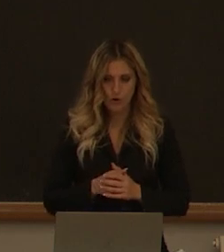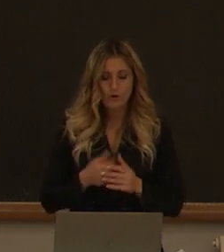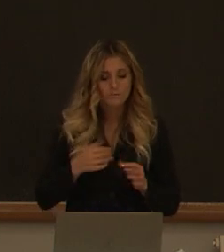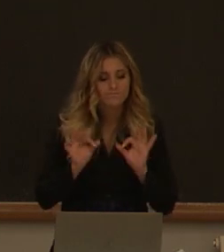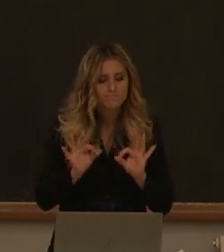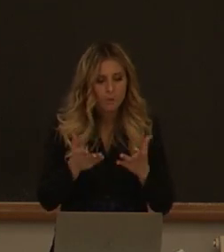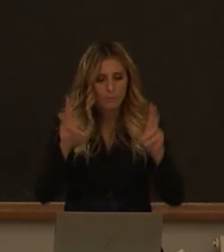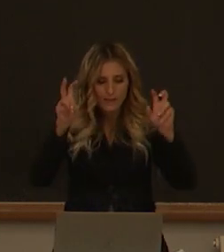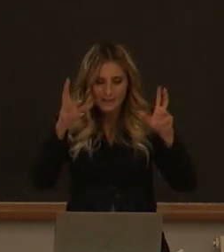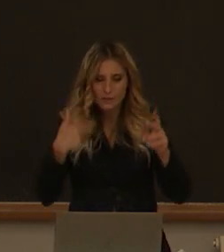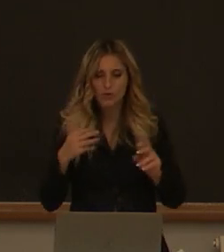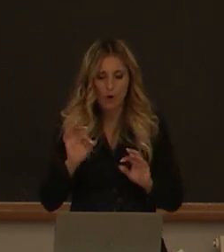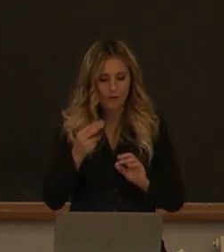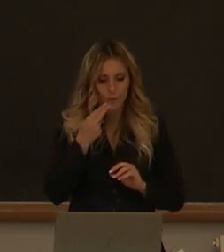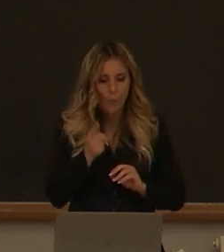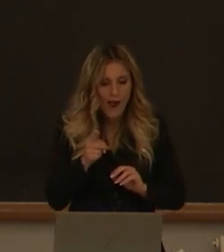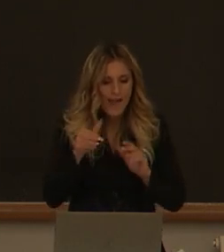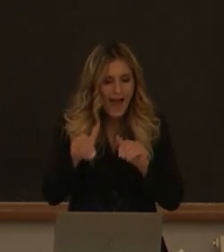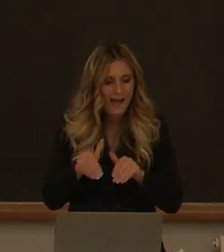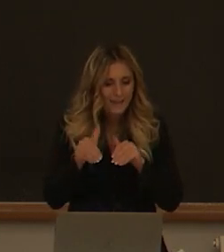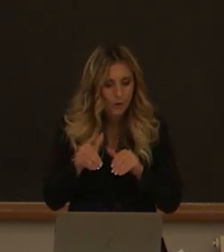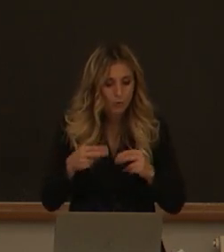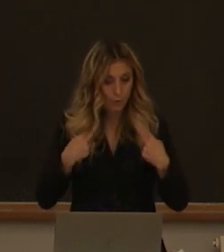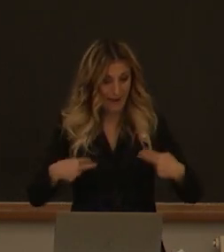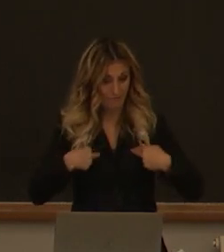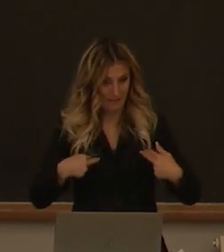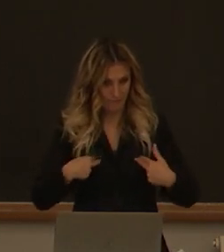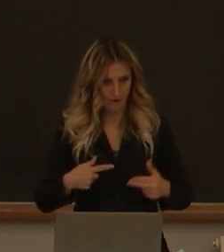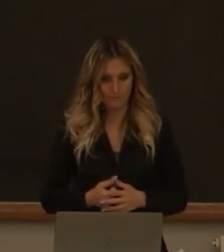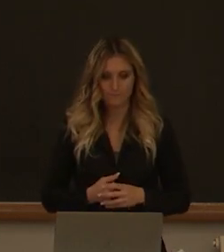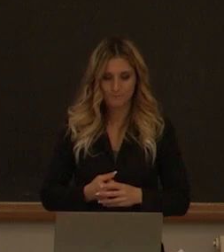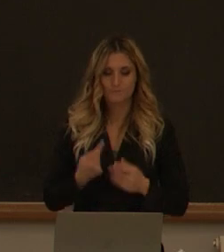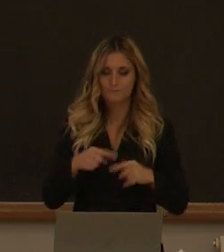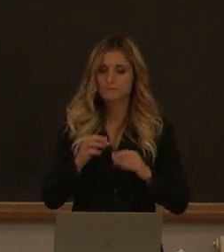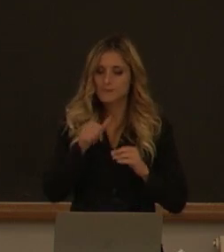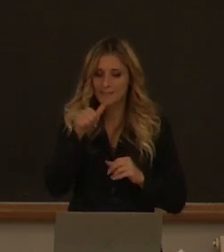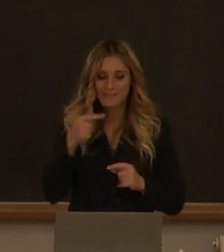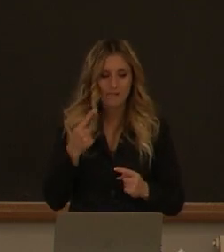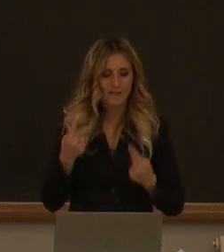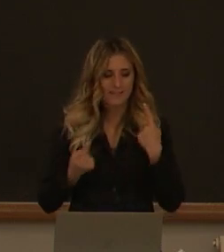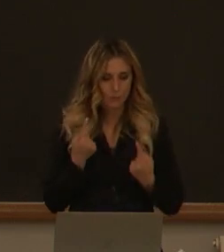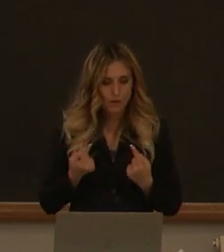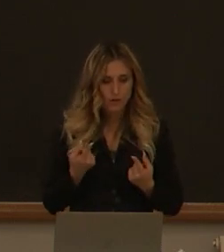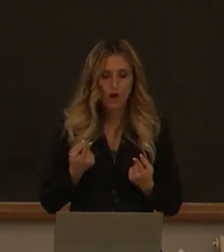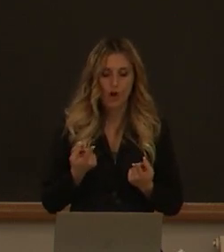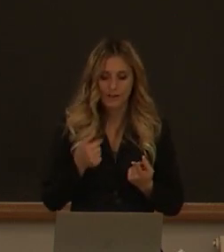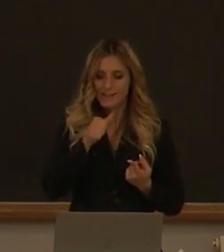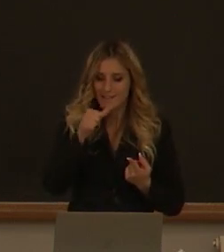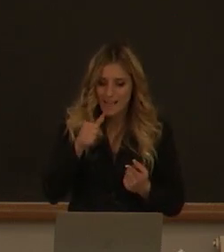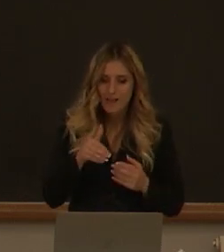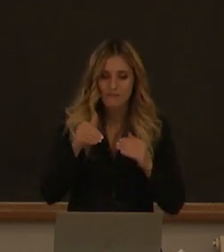proprio intitolato Agricoltura Viva, cioè sulle condizioni per poter fare impresa agricola nelle aree